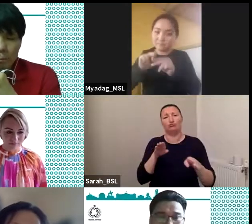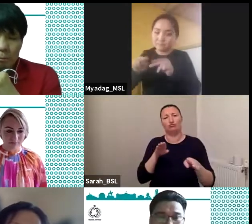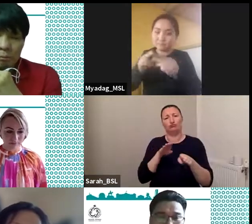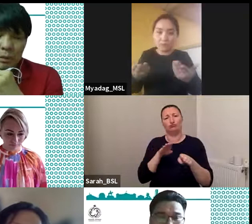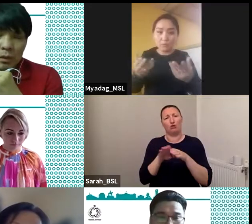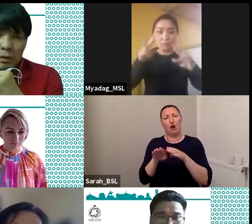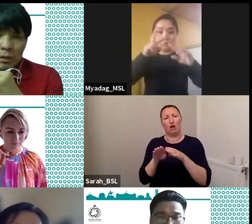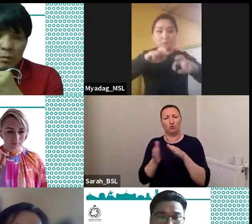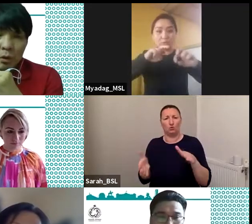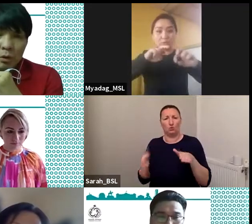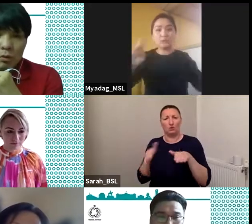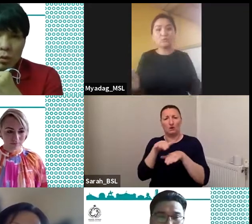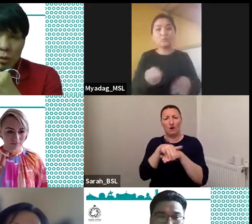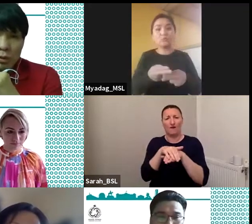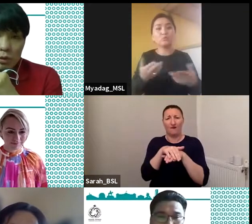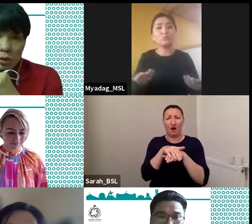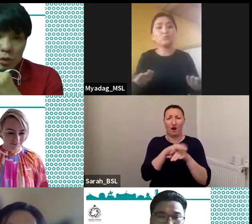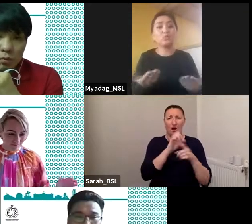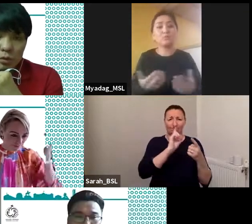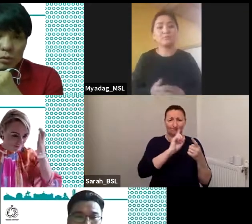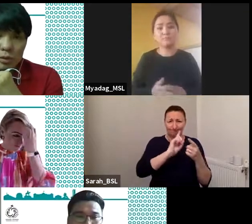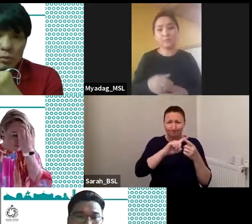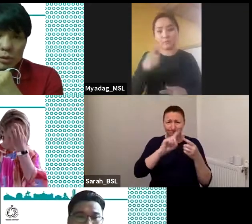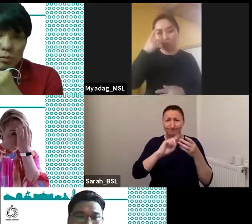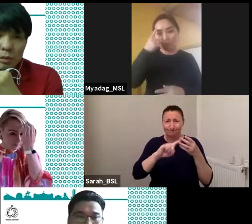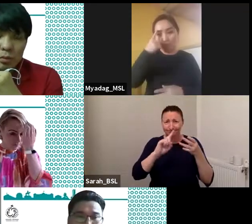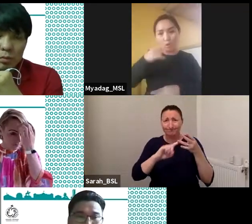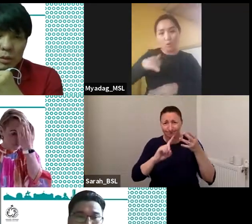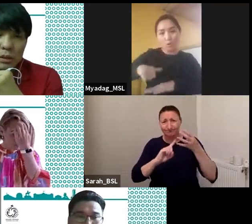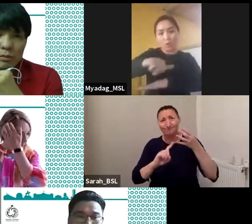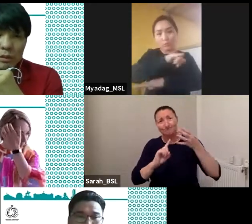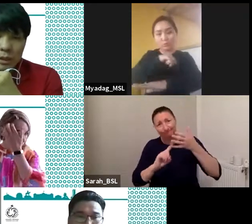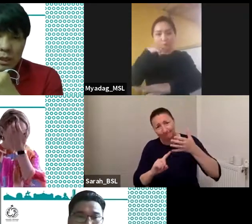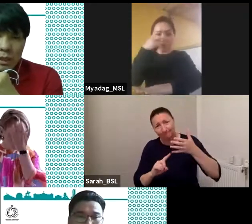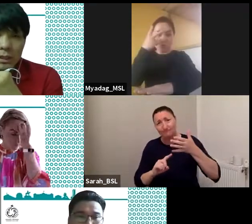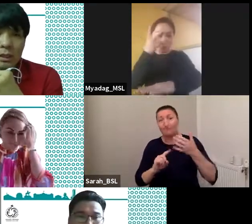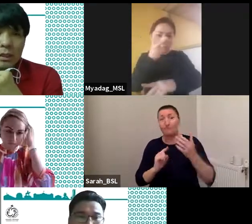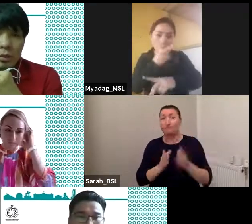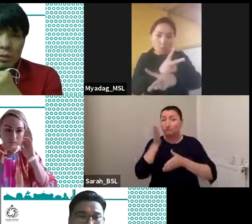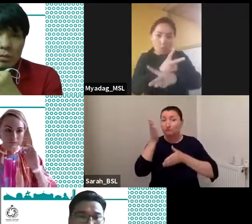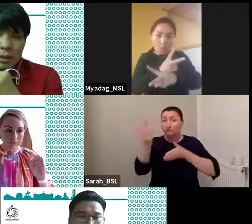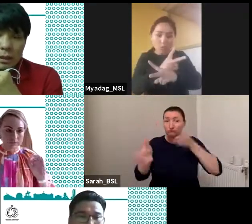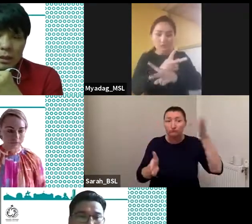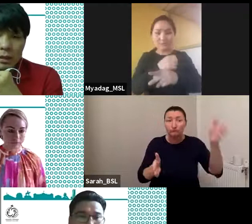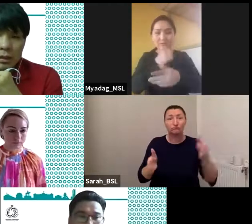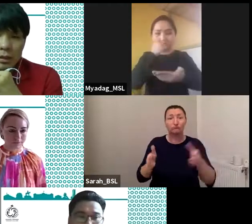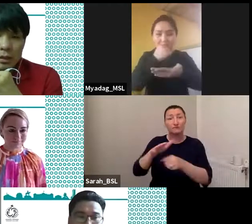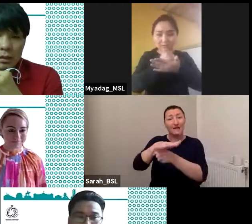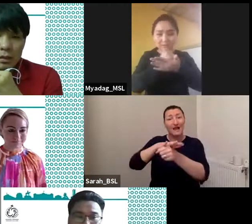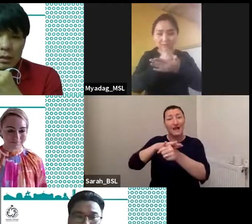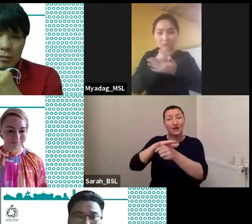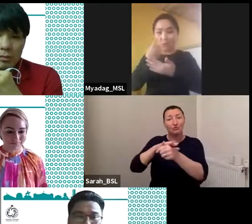гэхээр Монгол улс хууль тогтоомж олон улсын бичиг баримтыг хүлээж авсан тал дээр бол